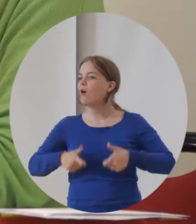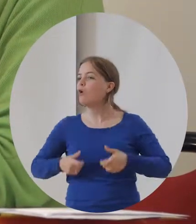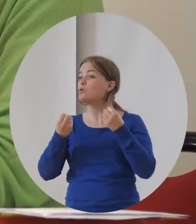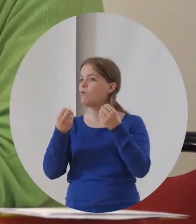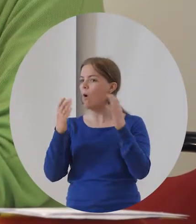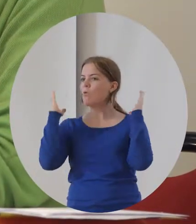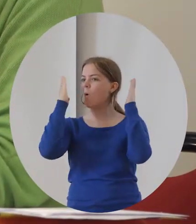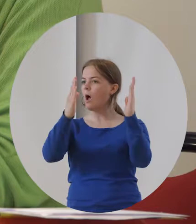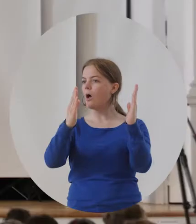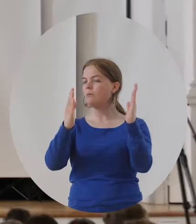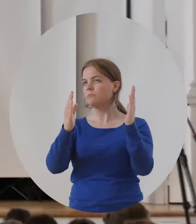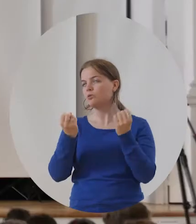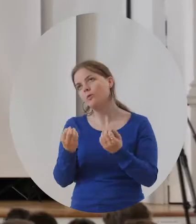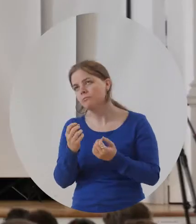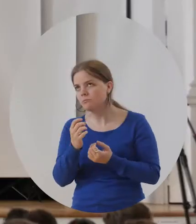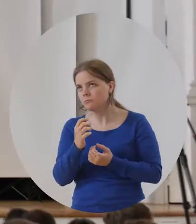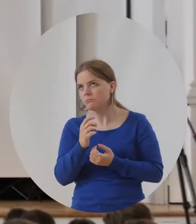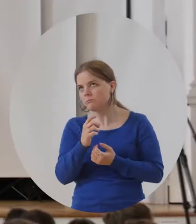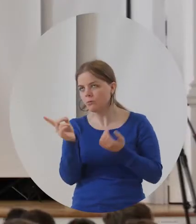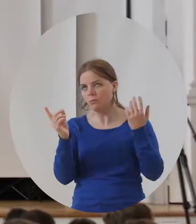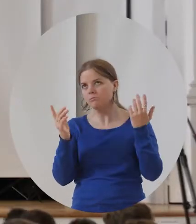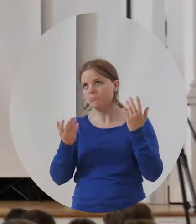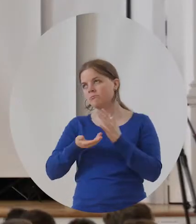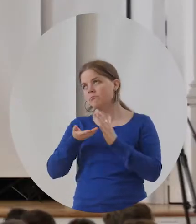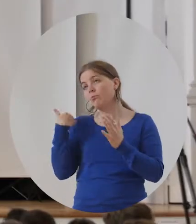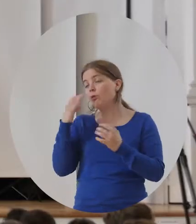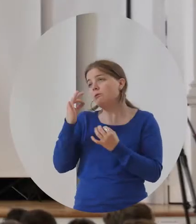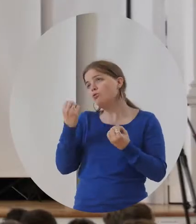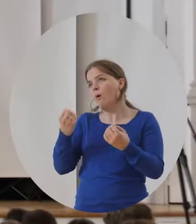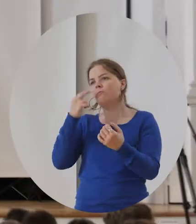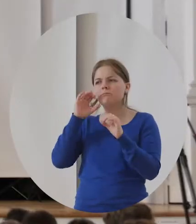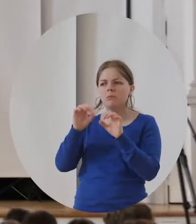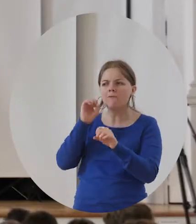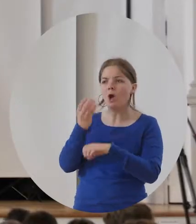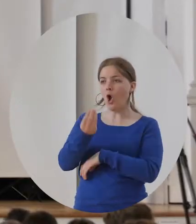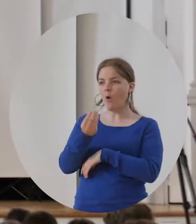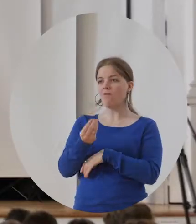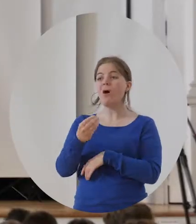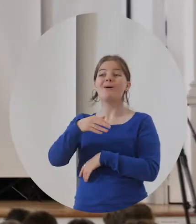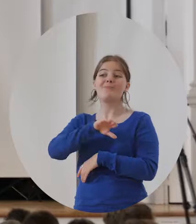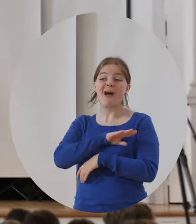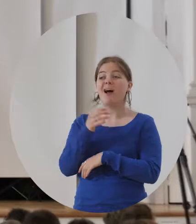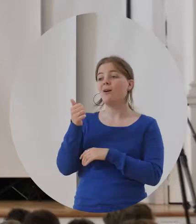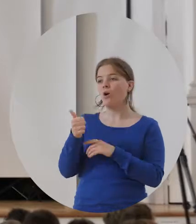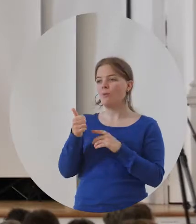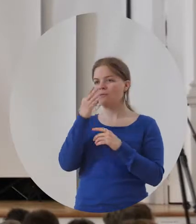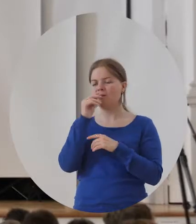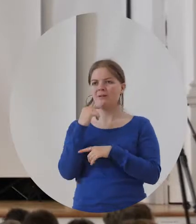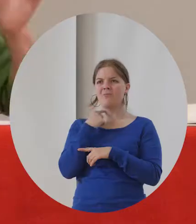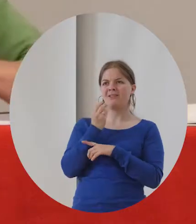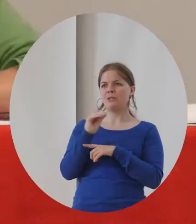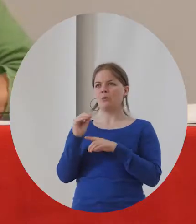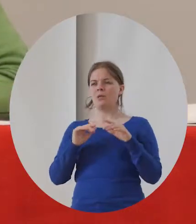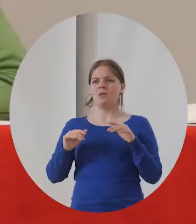dans les couloirs, enfin souvent, on a souvent vu, oui, des enfants qui, parce qu'ils se sentent